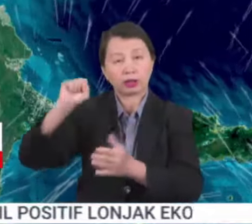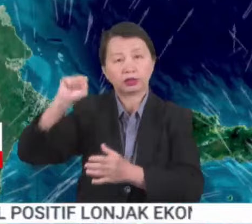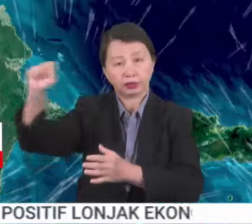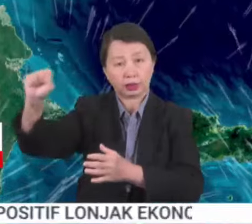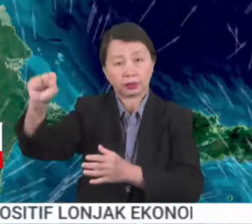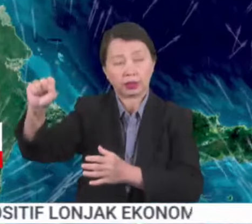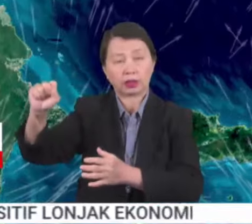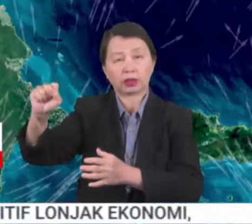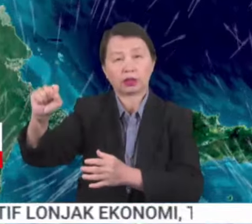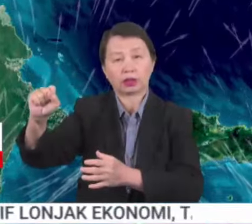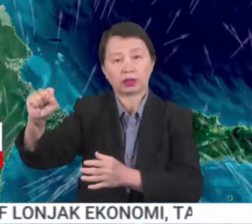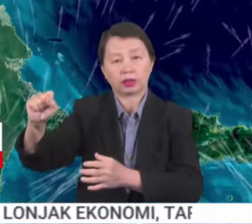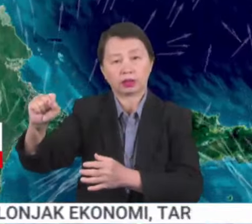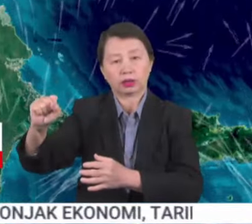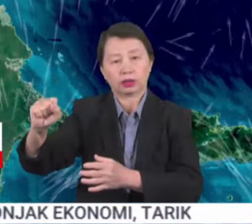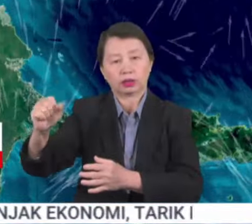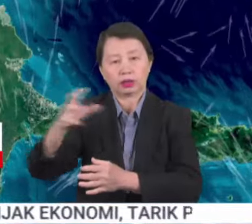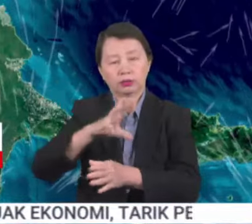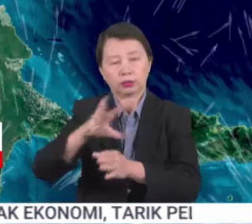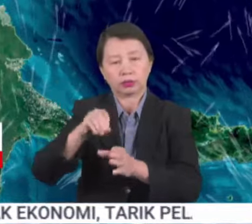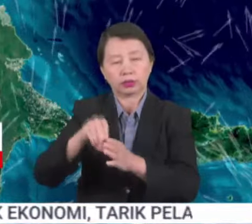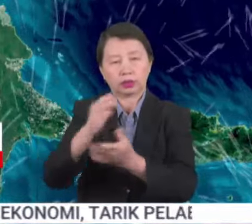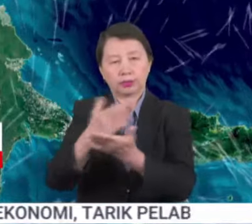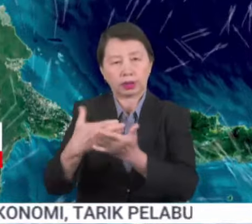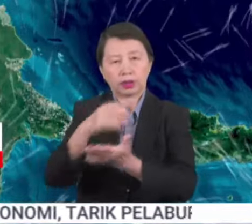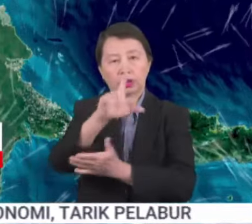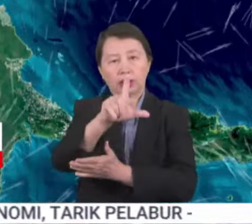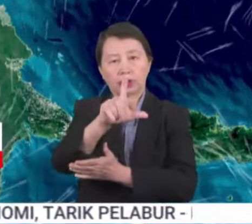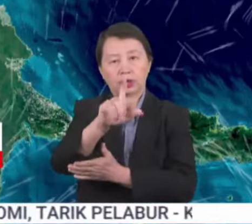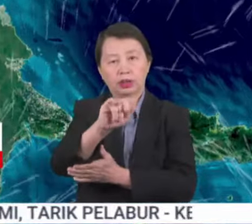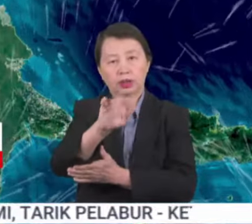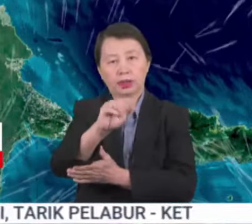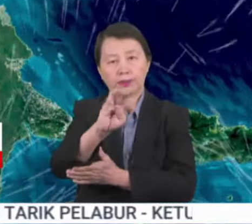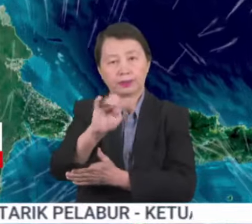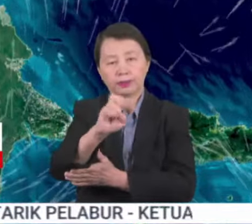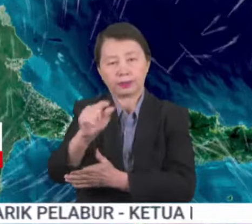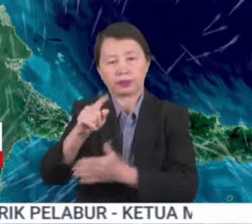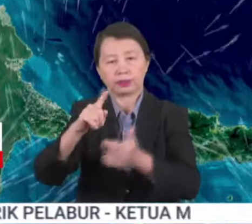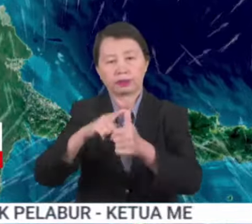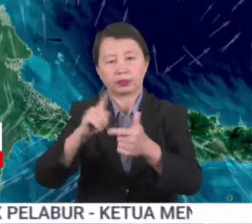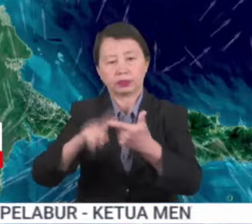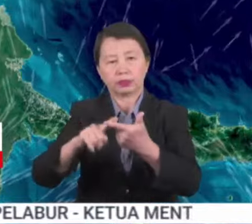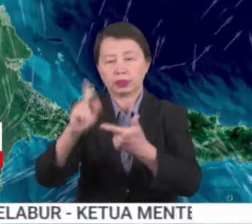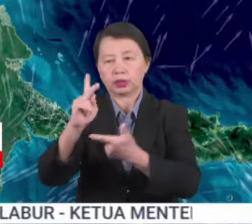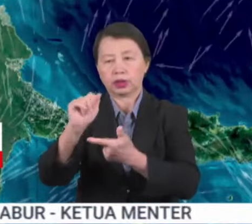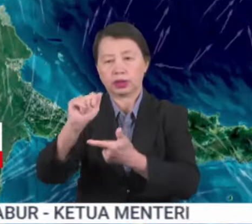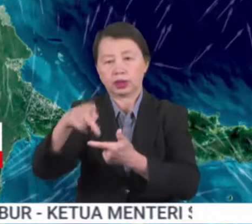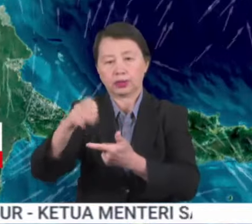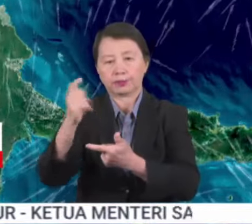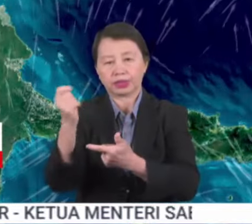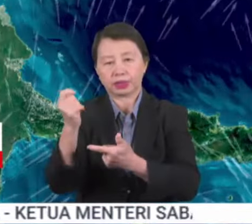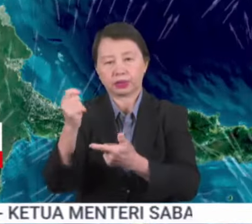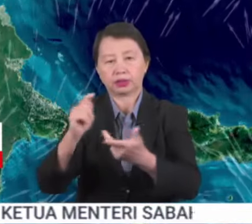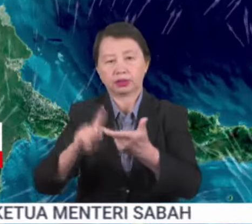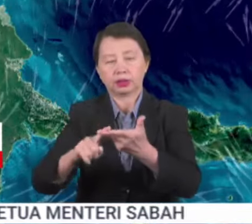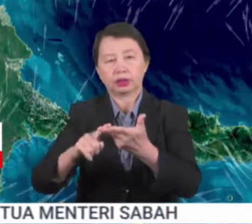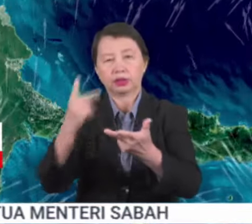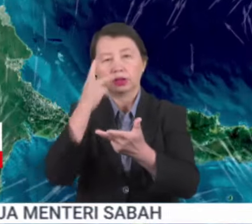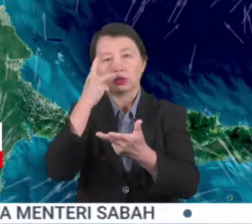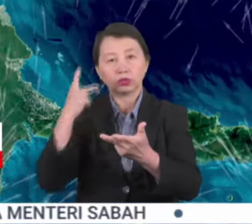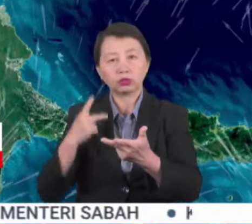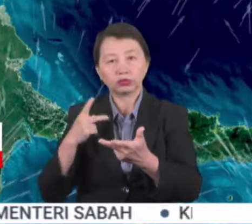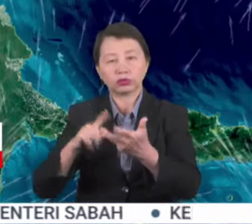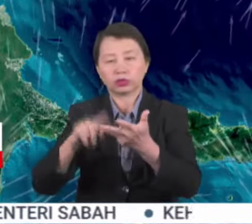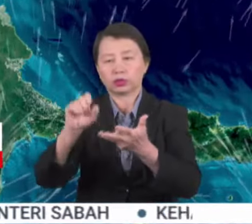Sabah, dan melibatkan bahagian Limbang, bahagian Kapit dan juga Kuching